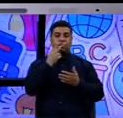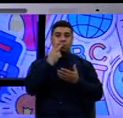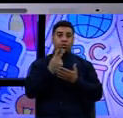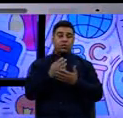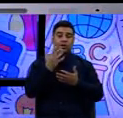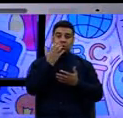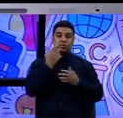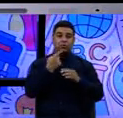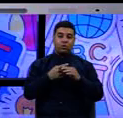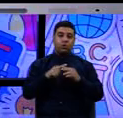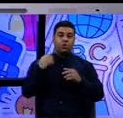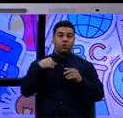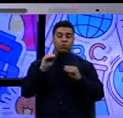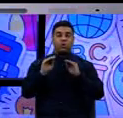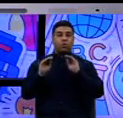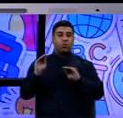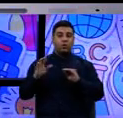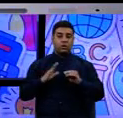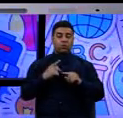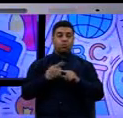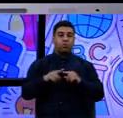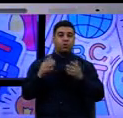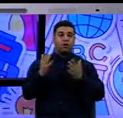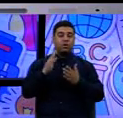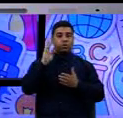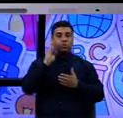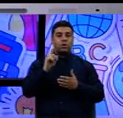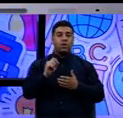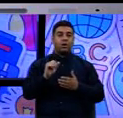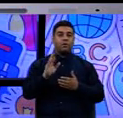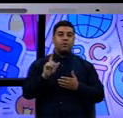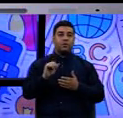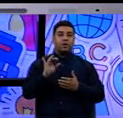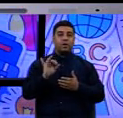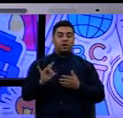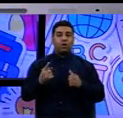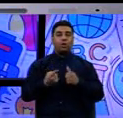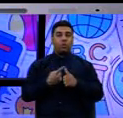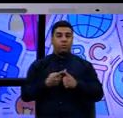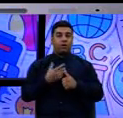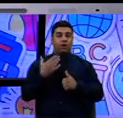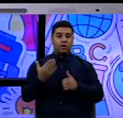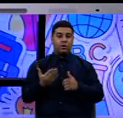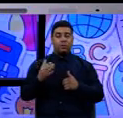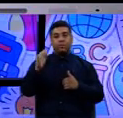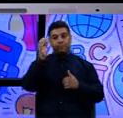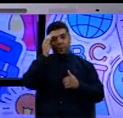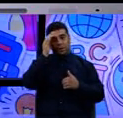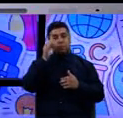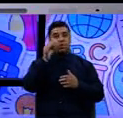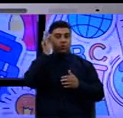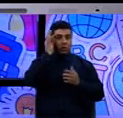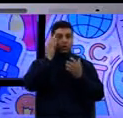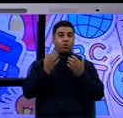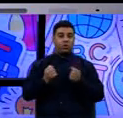rasmlarga. Rasmlar raqamlangan. Bu qanday suv havzalari edi? Nomlari,